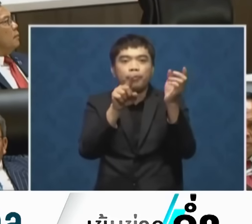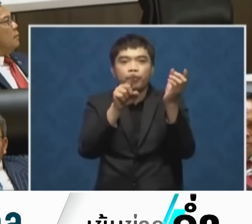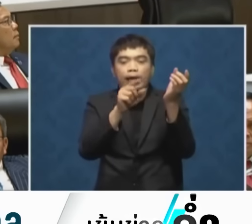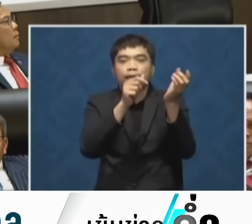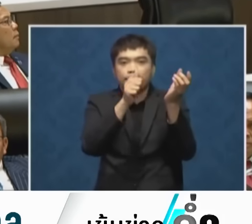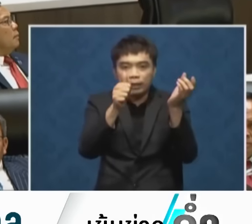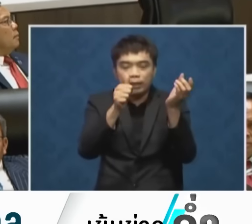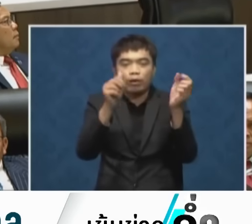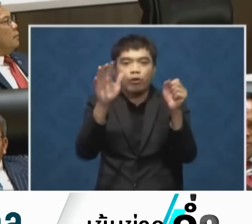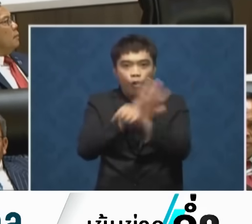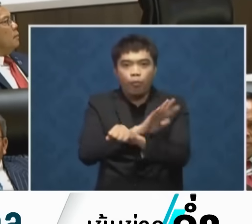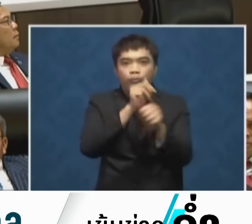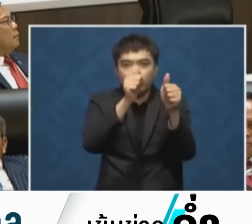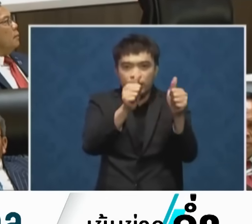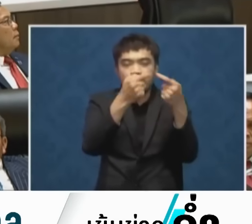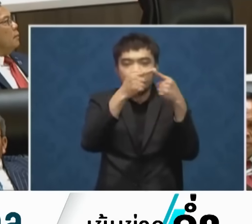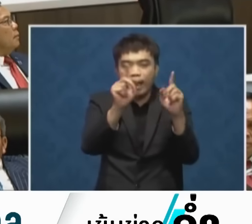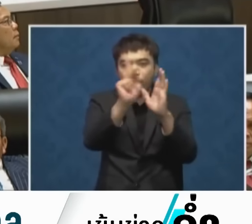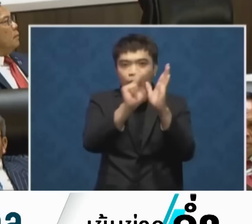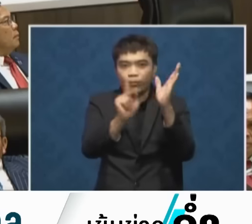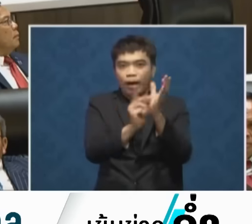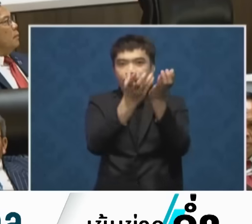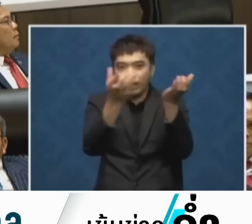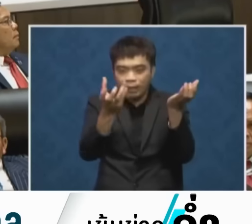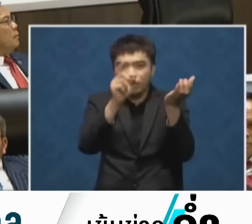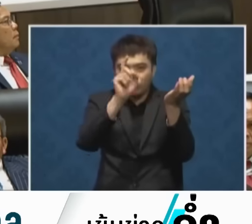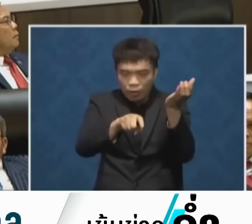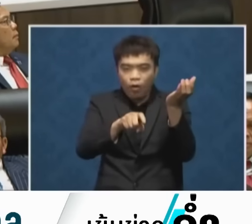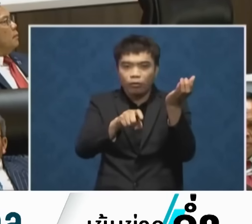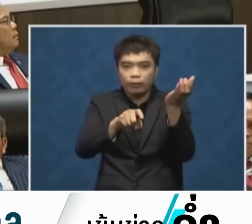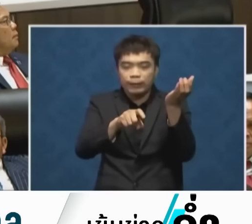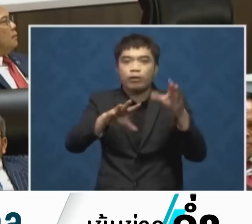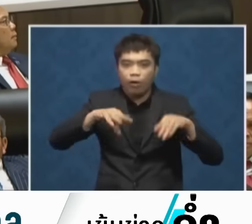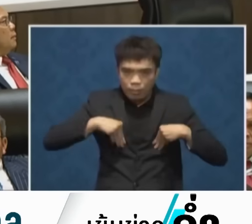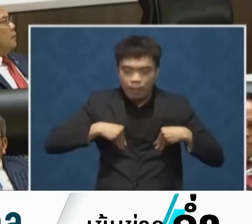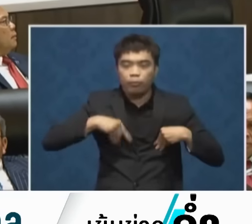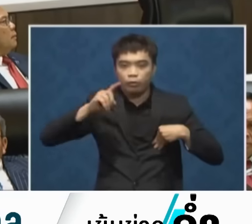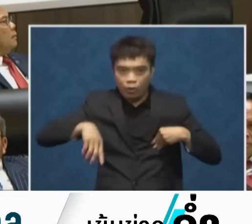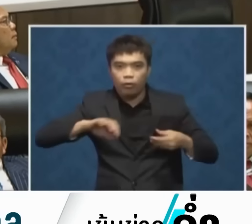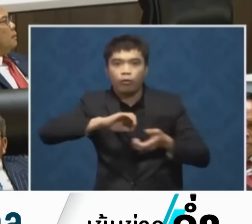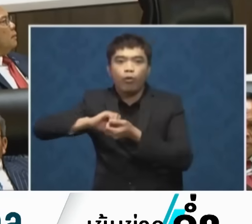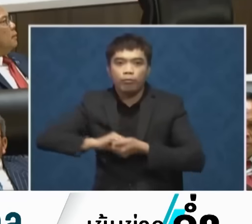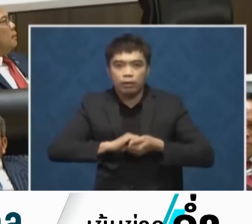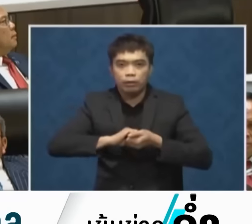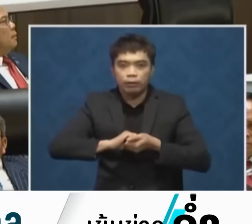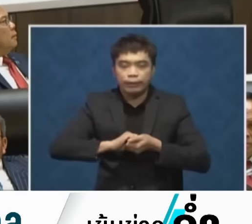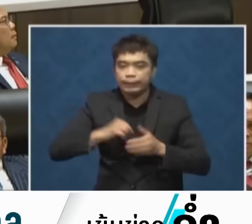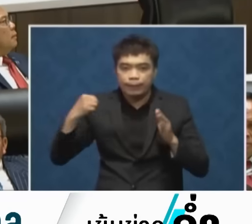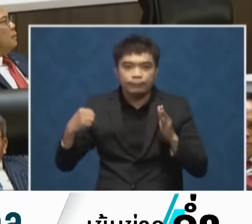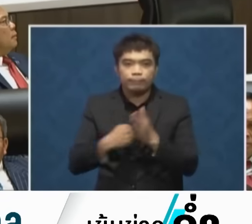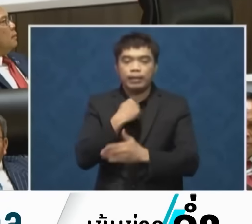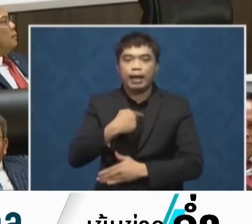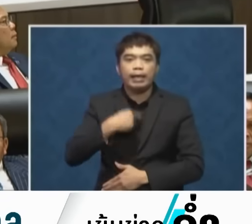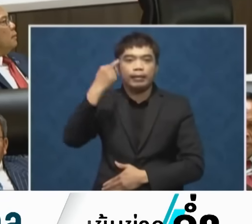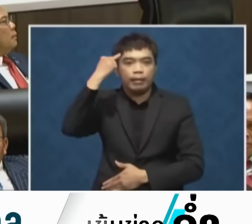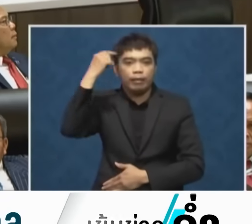แต่ด้วยสภาพบังคับของรัฐธรรมนูญอย่างนี้นะครับเราไม่ร่วมมือกันไม่ได้แต่เราก็คิดผิดครับเราคิด